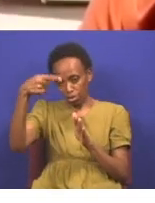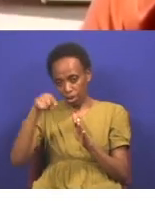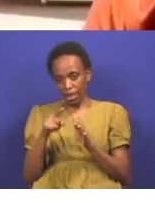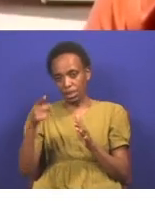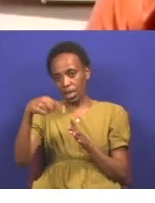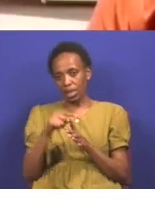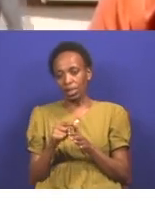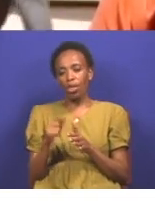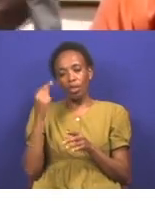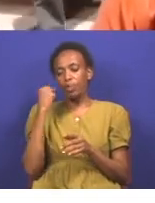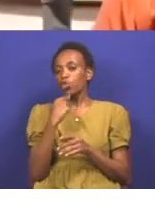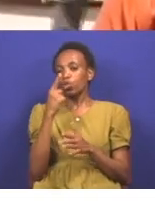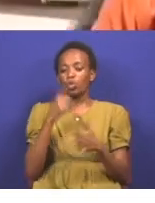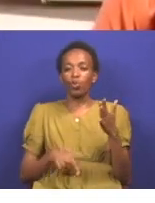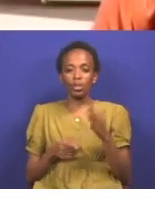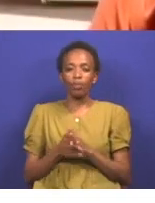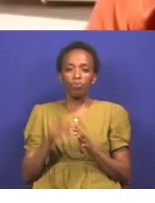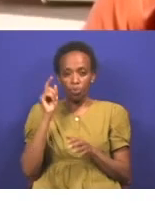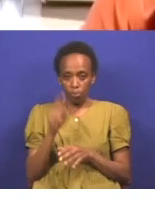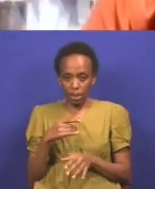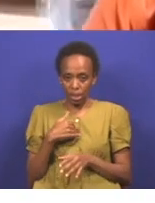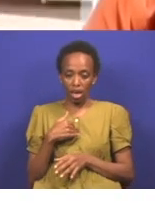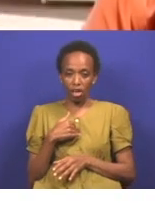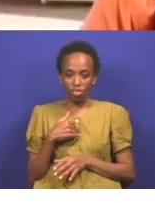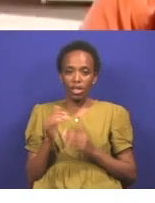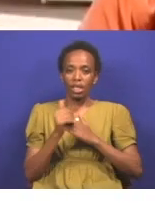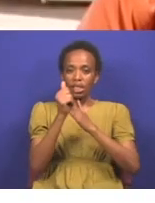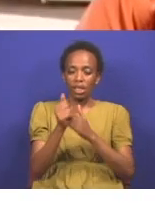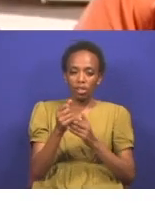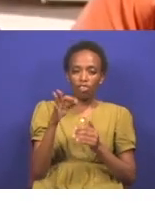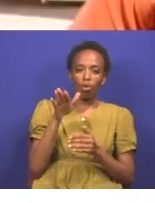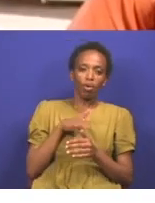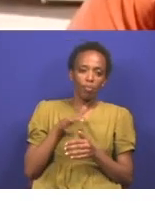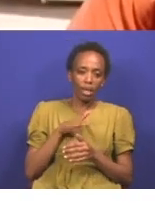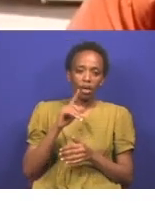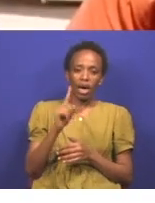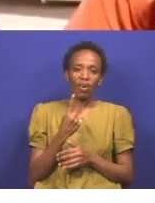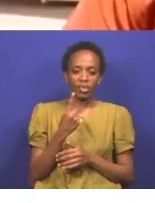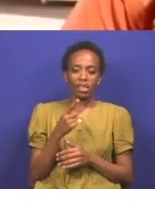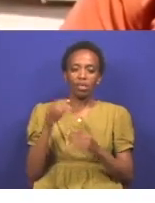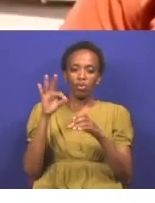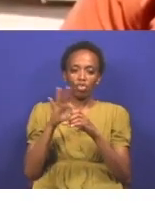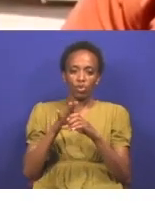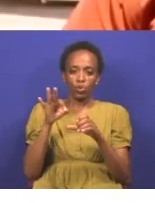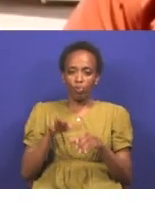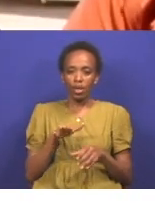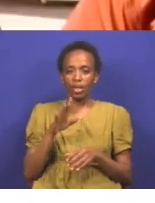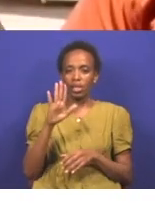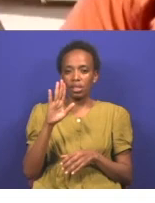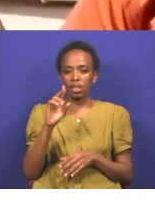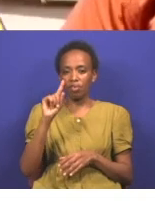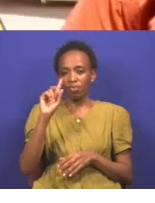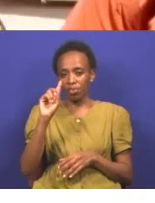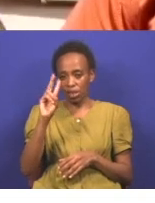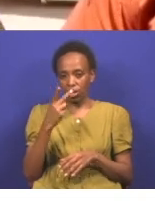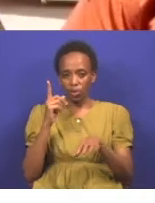Sisi tumeambiwa ya kwamba lazima tuwe na uongozi ya kina mama. Sisi kwanza ndio tuchakue mama,